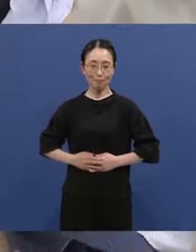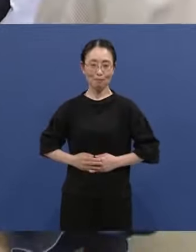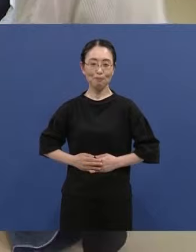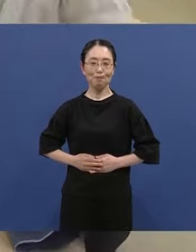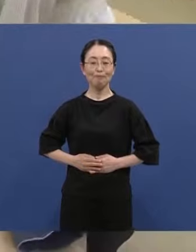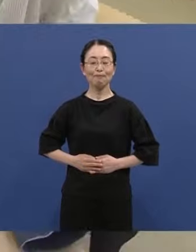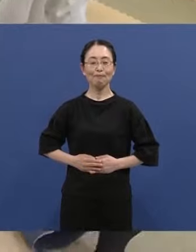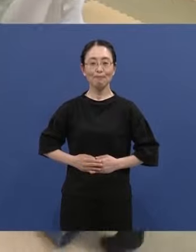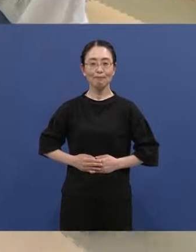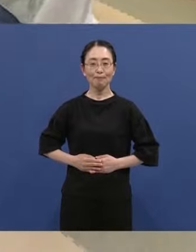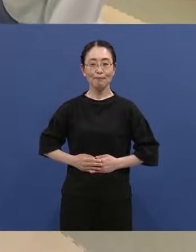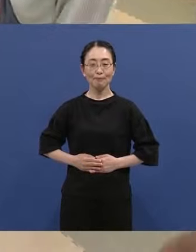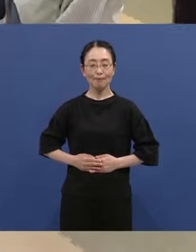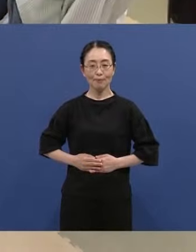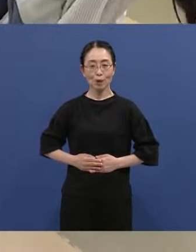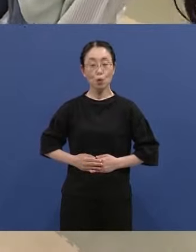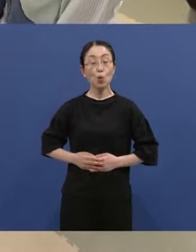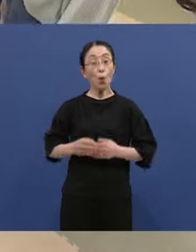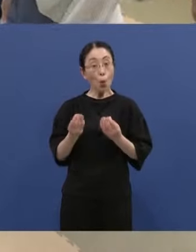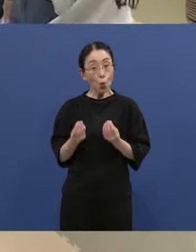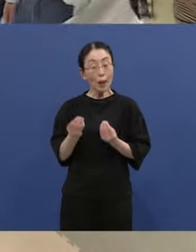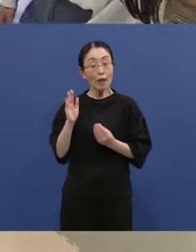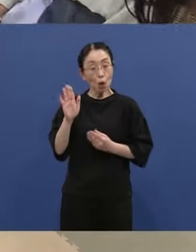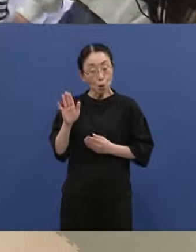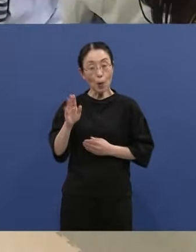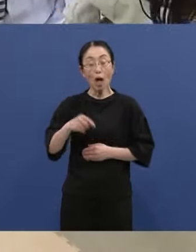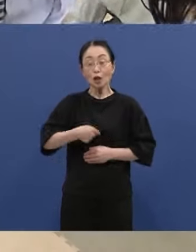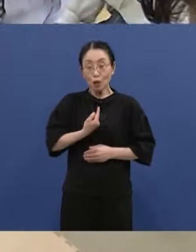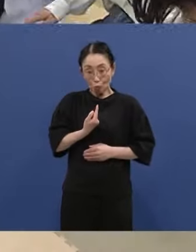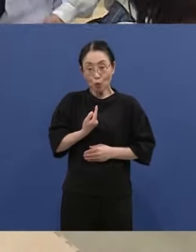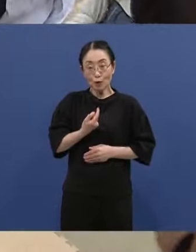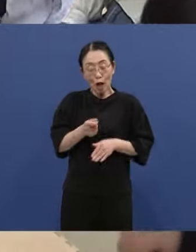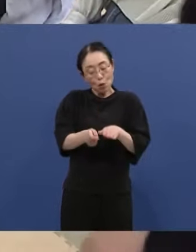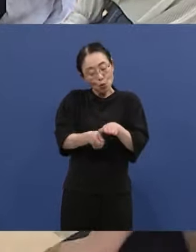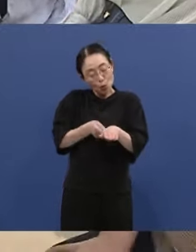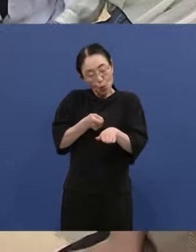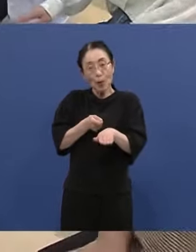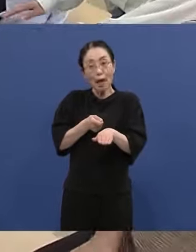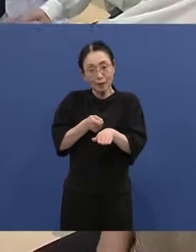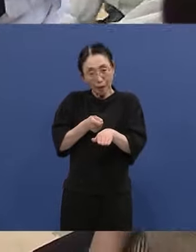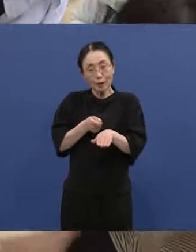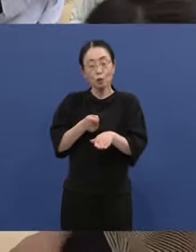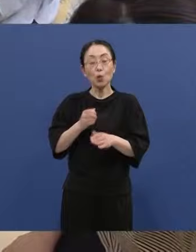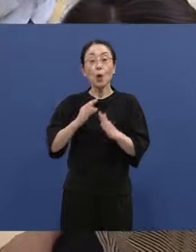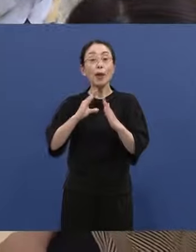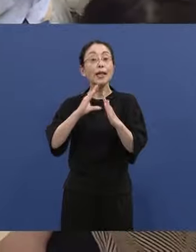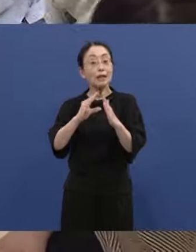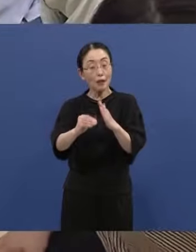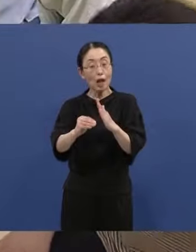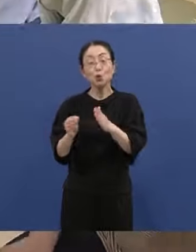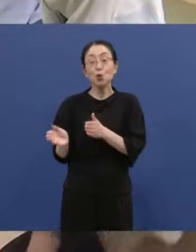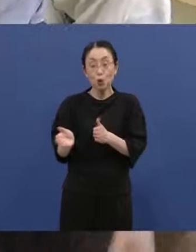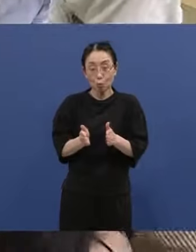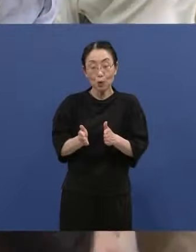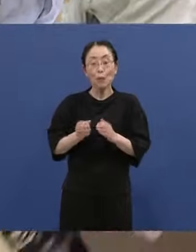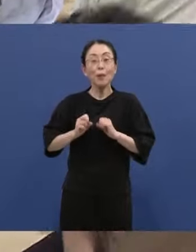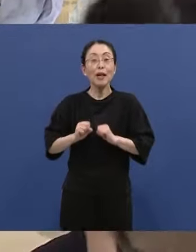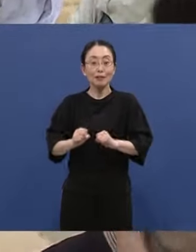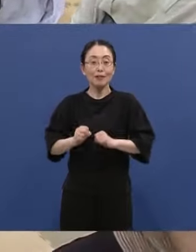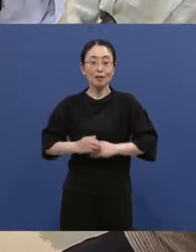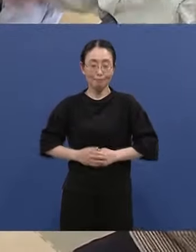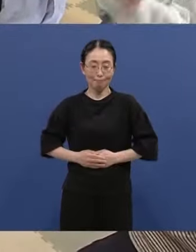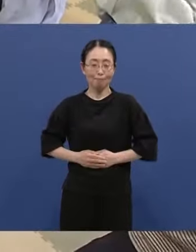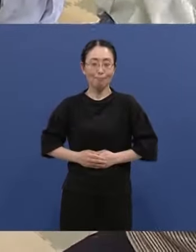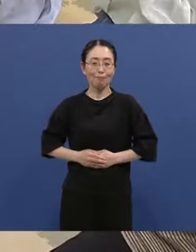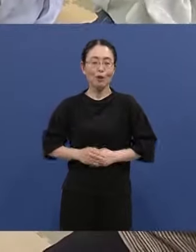ます。で、それが終わりましたら自主的に靴を履きに行って帰りの支度をしてくれる子も出てきているので、やっ